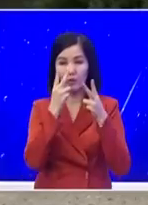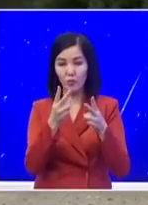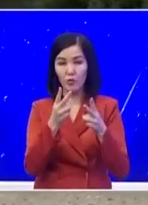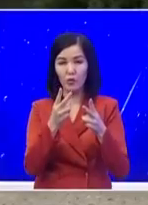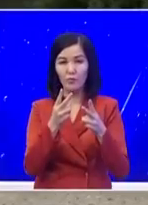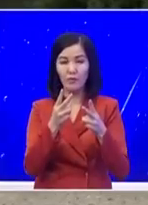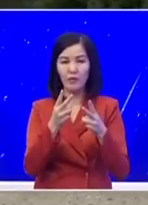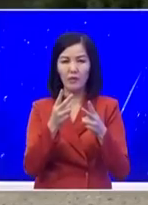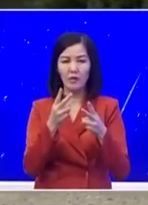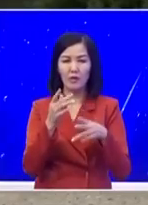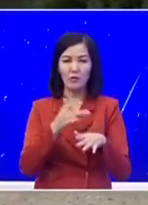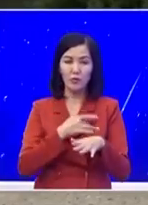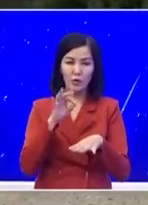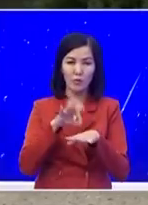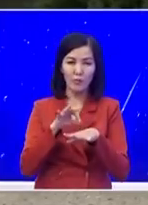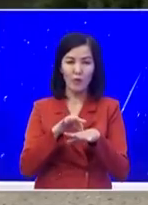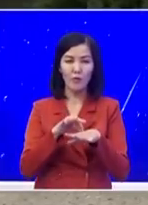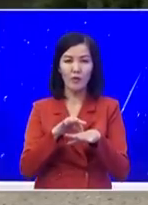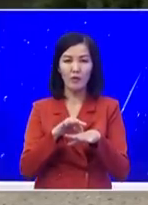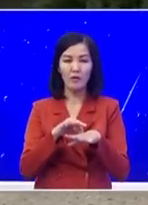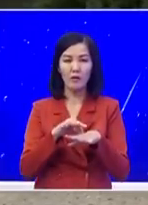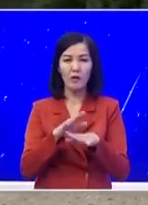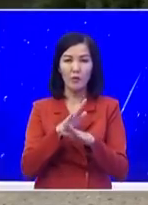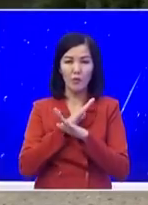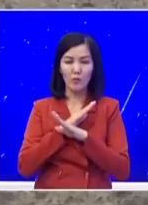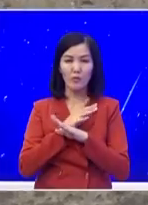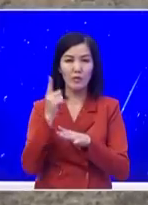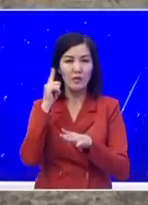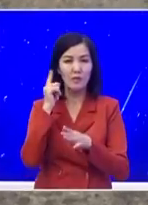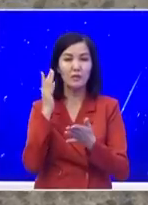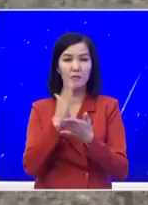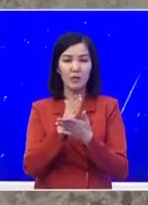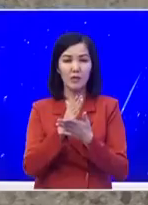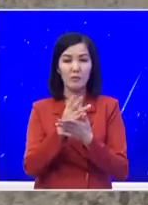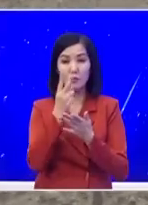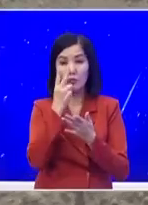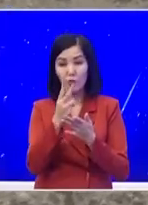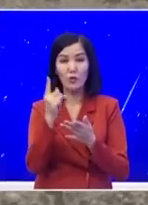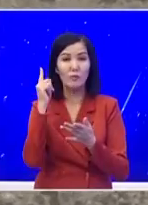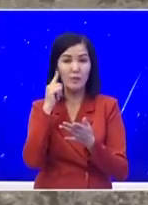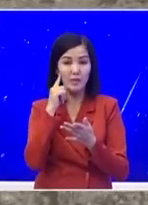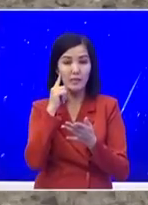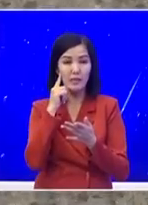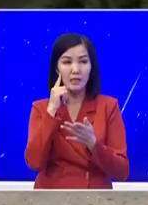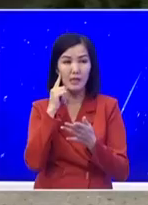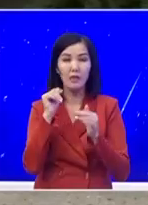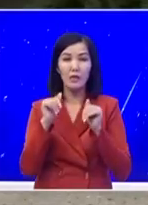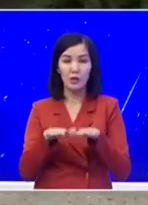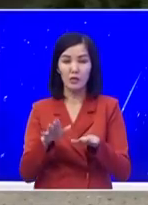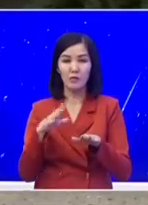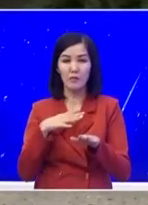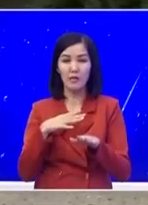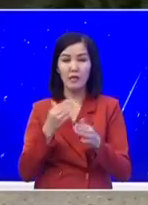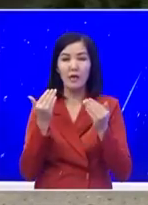көрдік. Күнде адамдар қайтыс болып өліп жатқанды естіп жатырмыз. Осының бәрін көріп енді осында шешімге келдік.